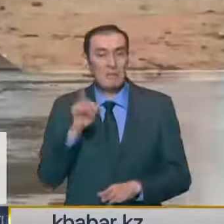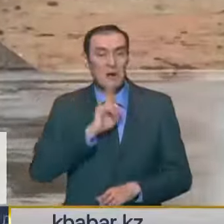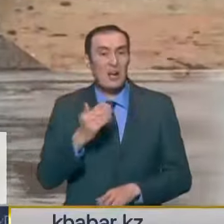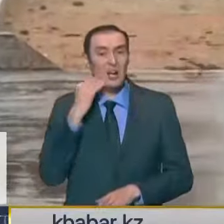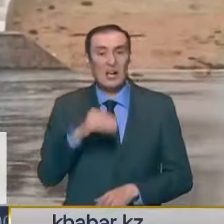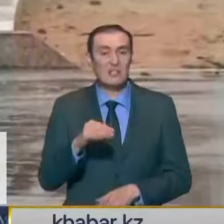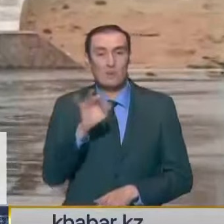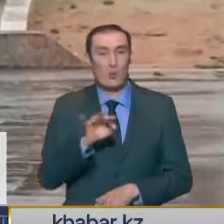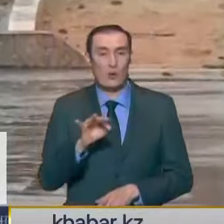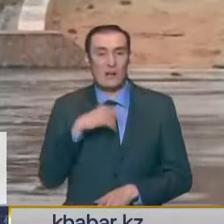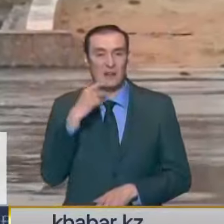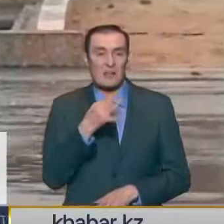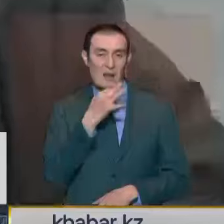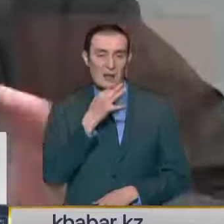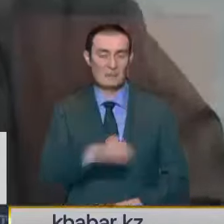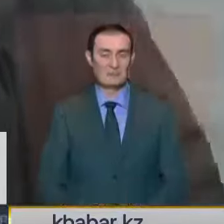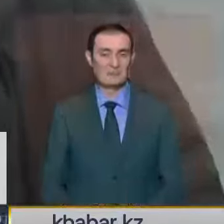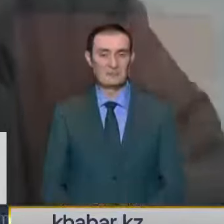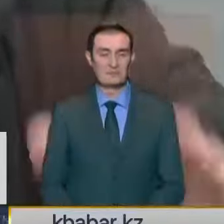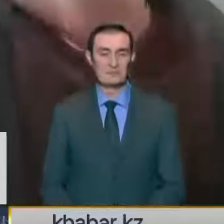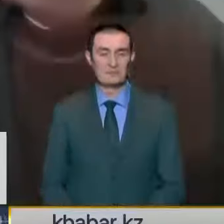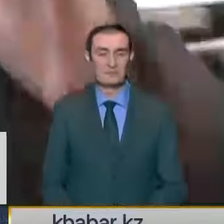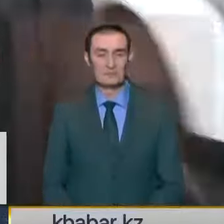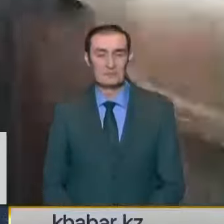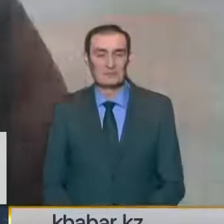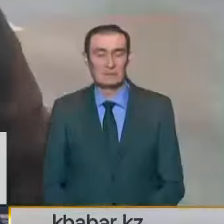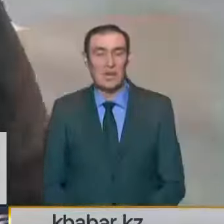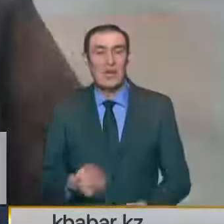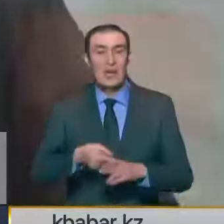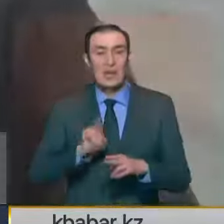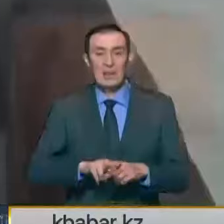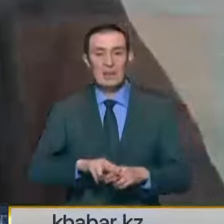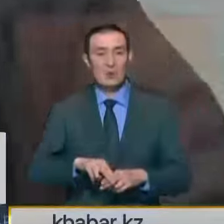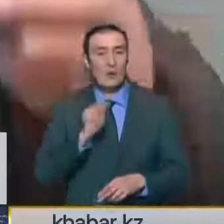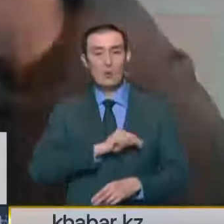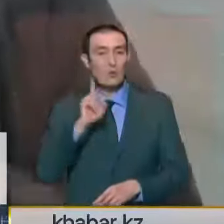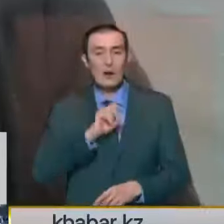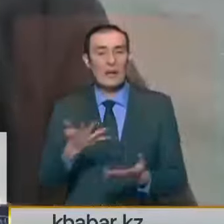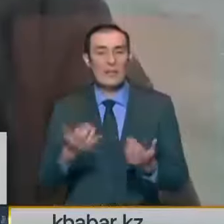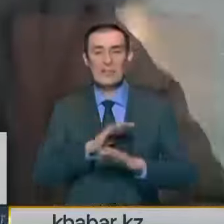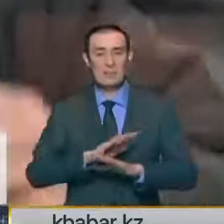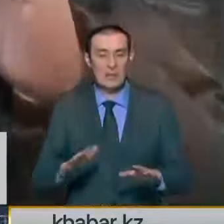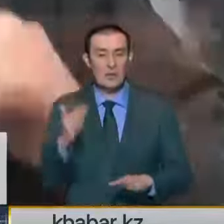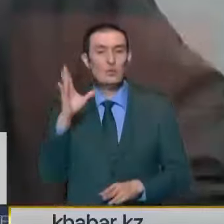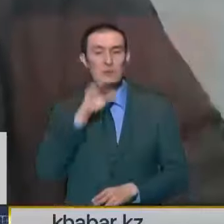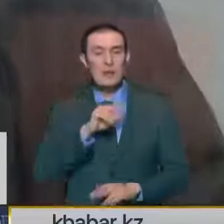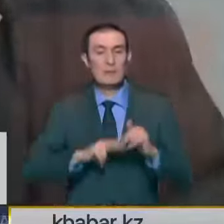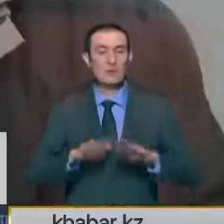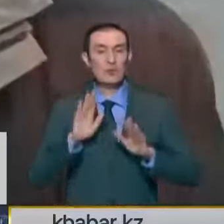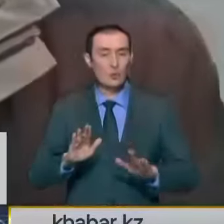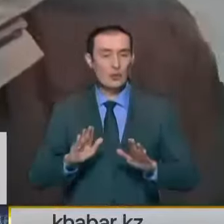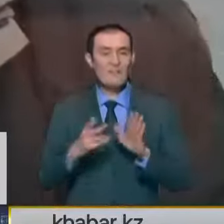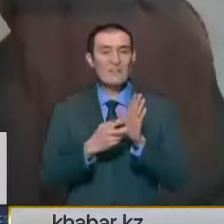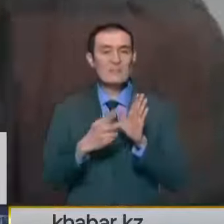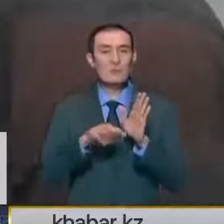его качестве ещё рано этот объект мы ещ не принимали у подрядчиков они успели построить всего